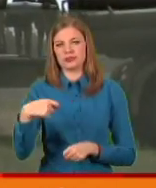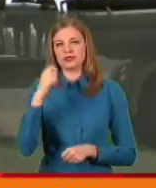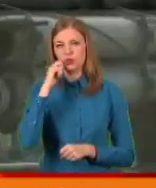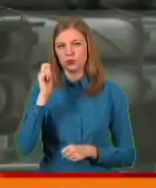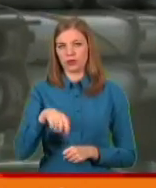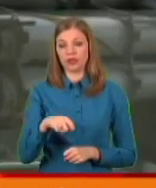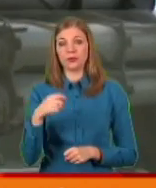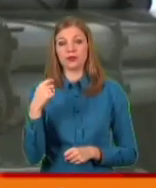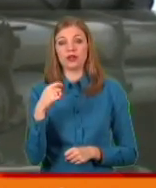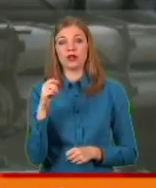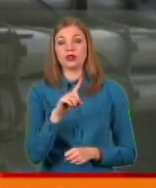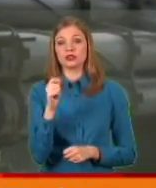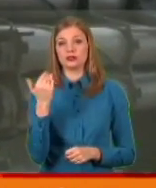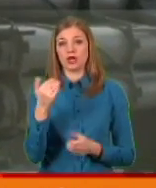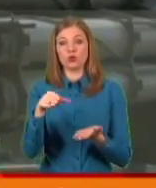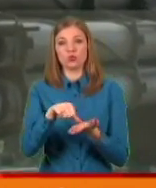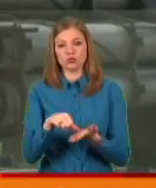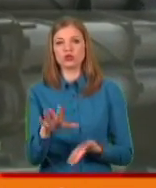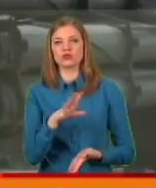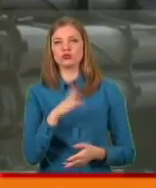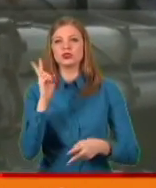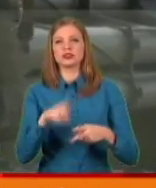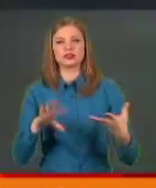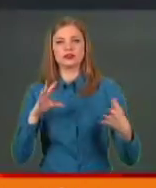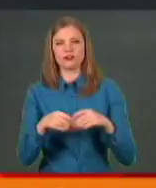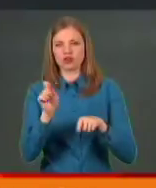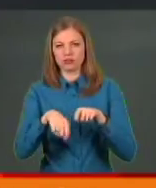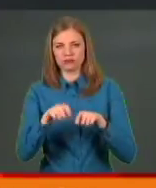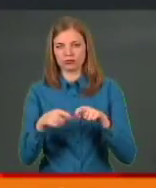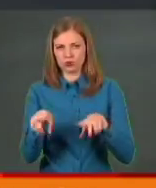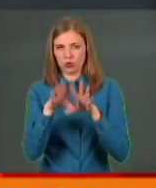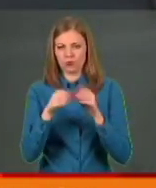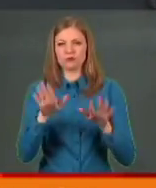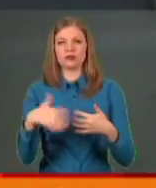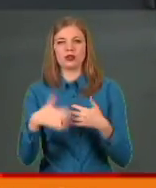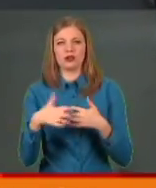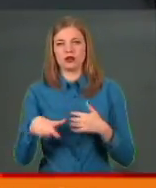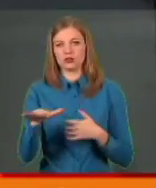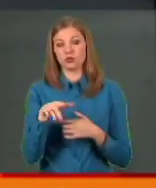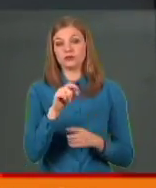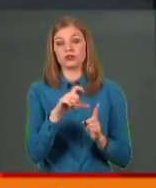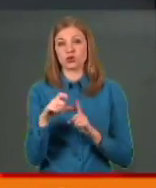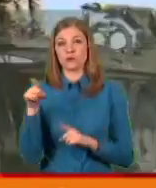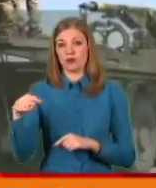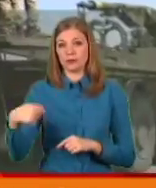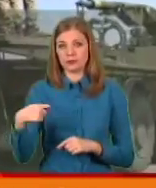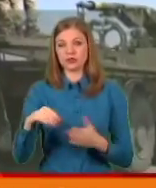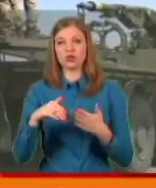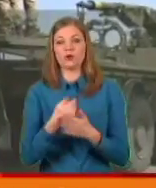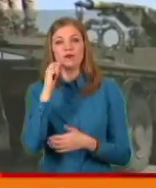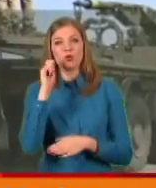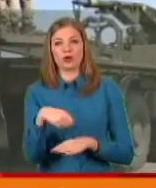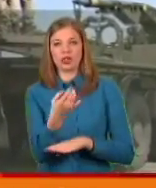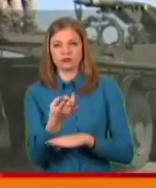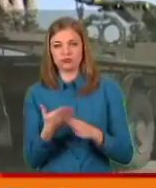України Петро Порошенко. За його участі відбулися завершальні випробування комплексу на Херсонщині. За словами президента, нова